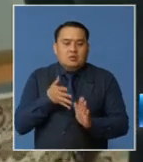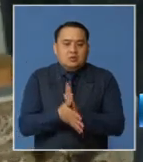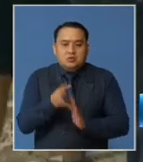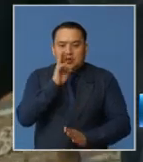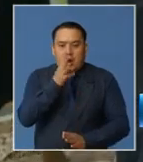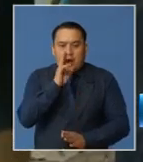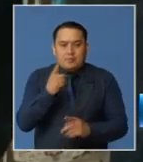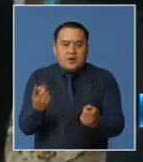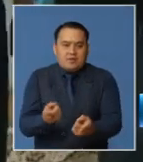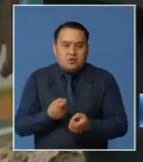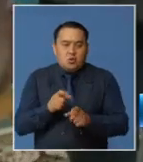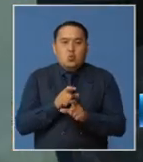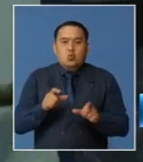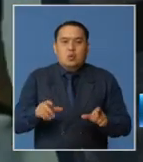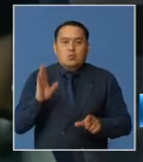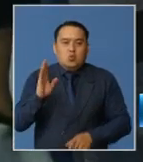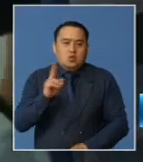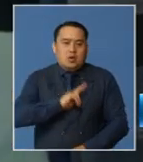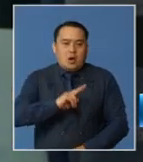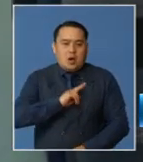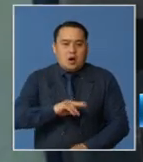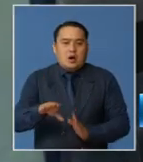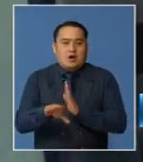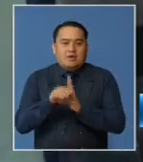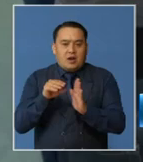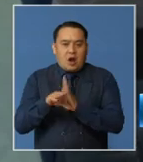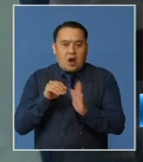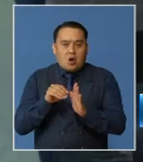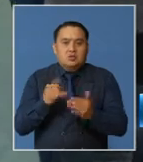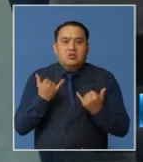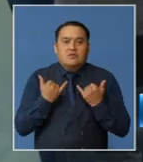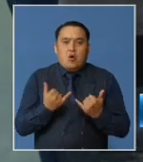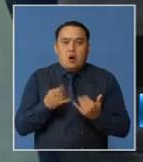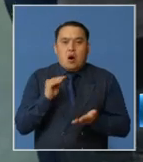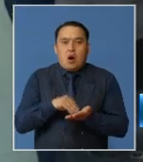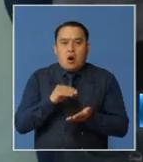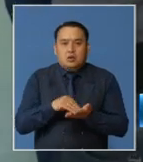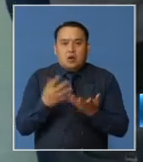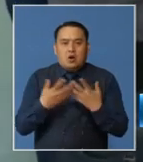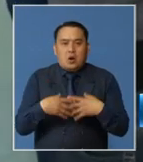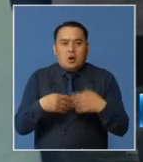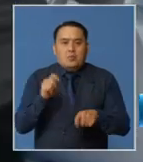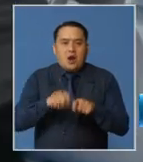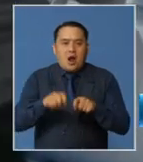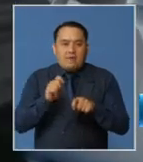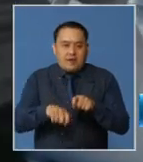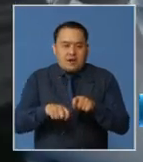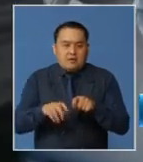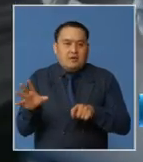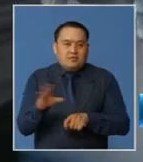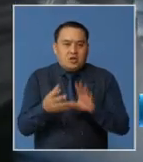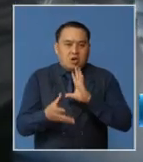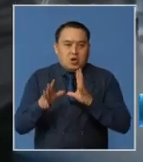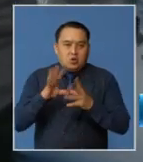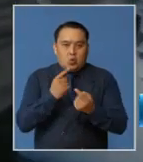зарплату привлеченных людей, которые будут работать в избирательных округах. В настоящее время идет оценка расчетов, проверка обоснованности, по итогам